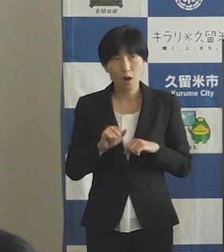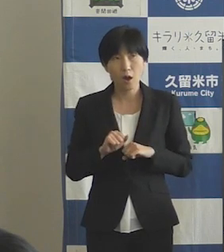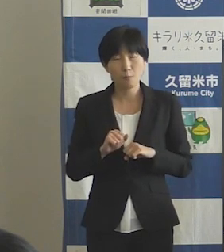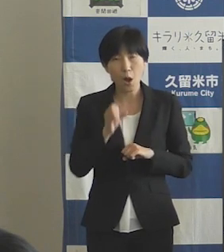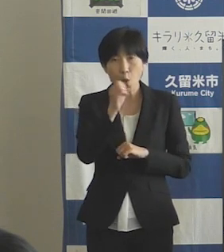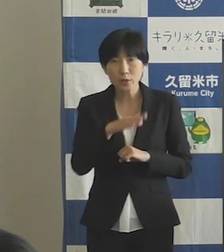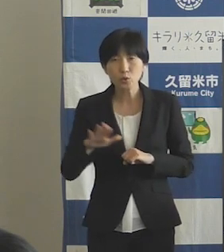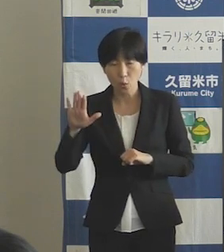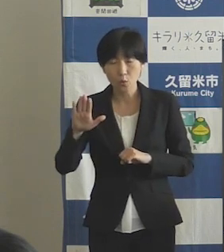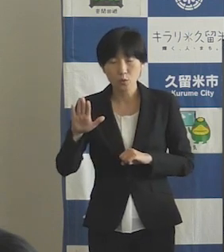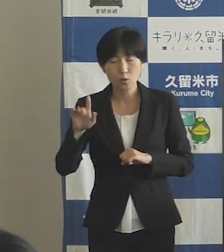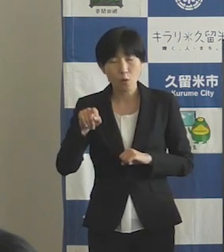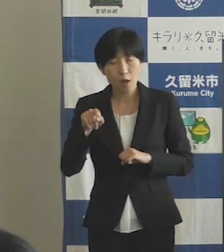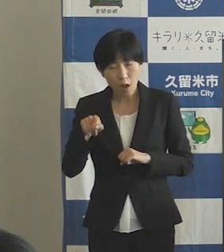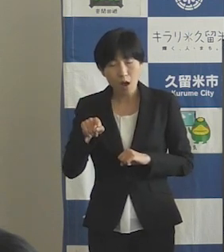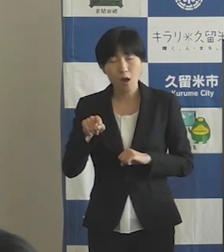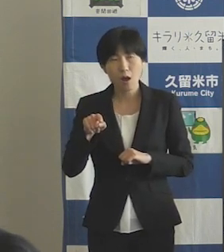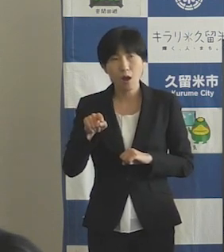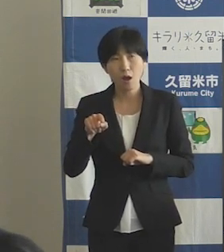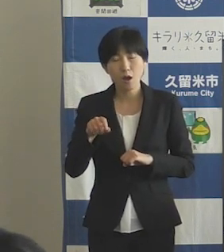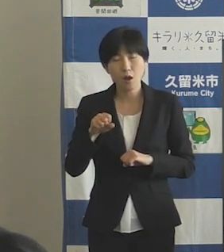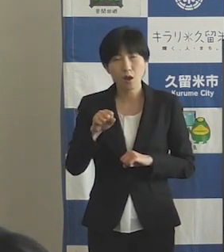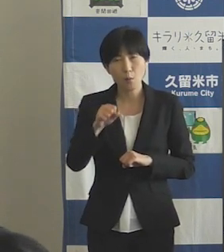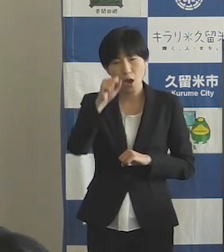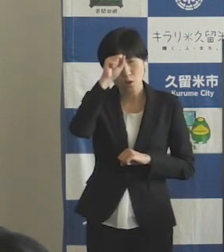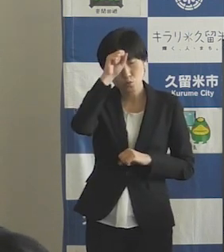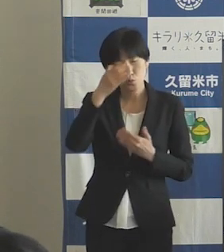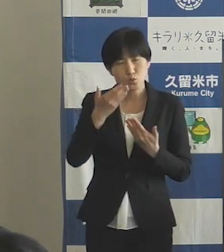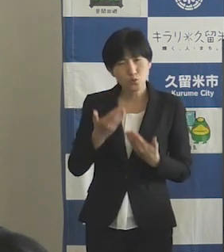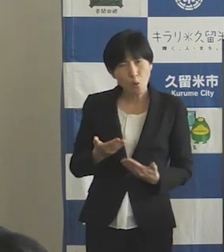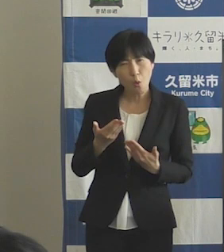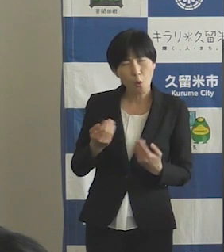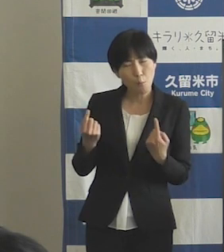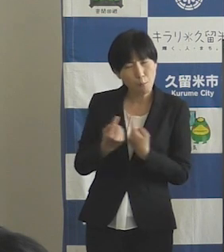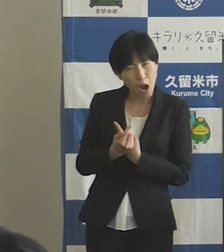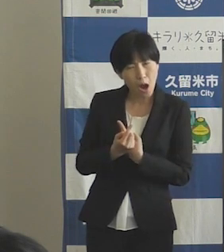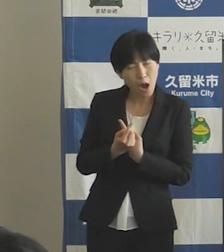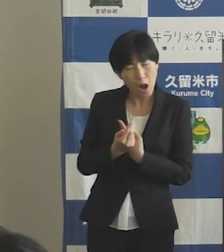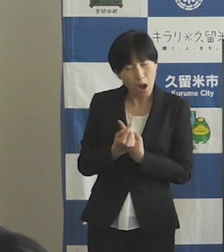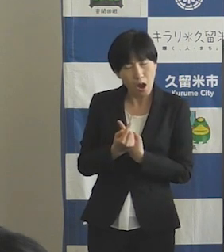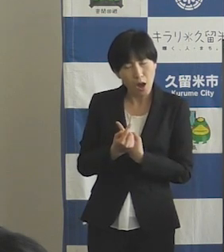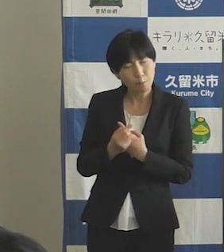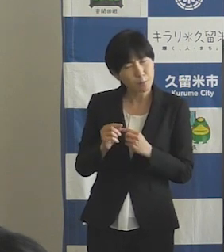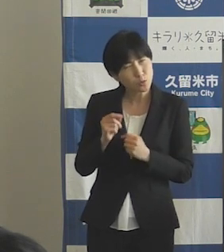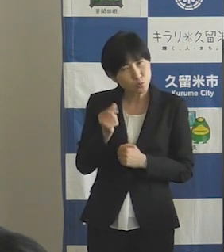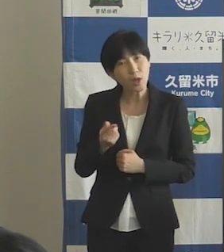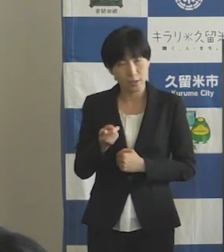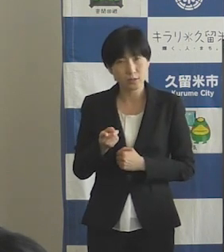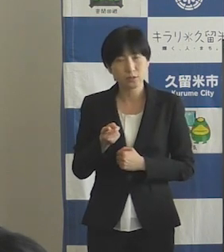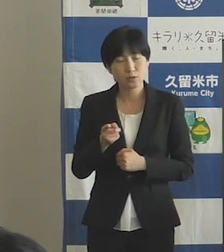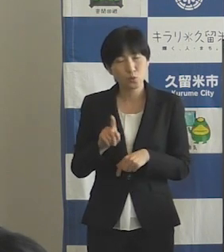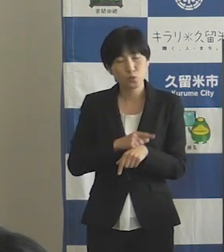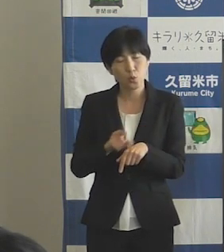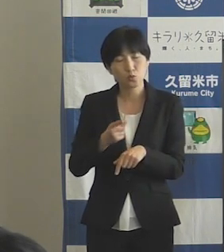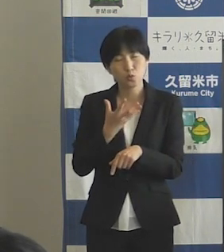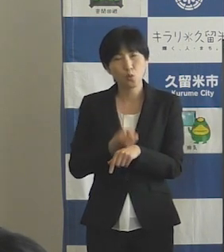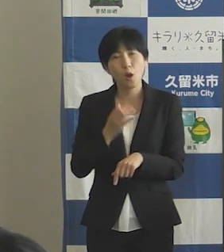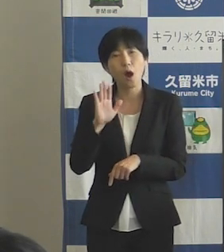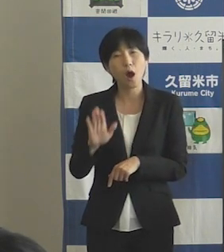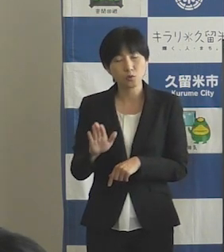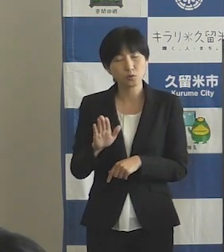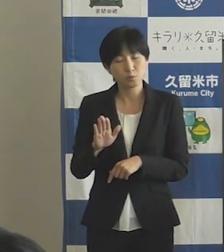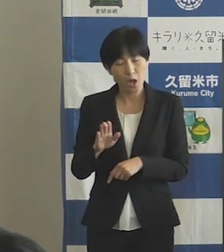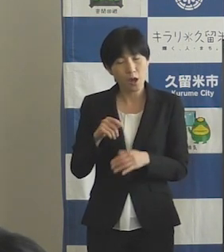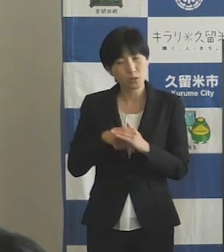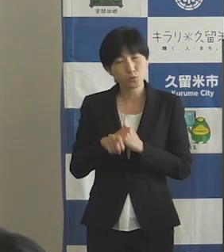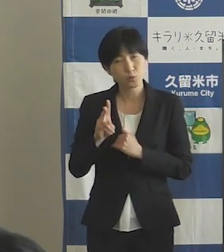オミクロン株がそもそも重症化しにくい特性を持っていることが要因だと